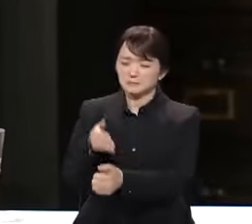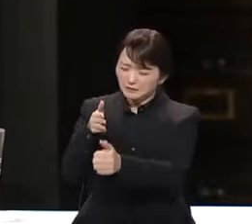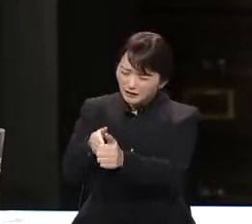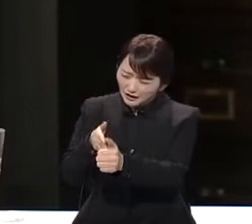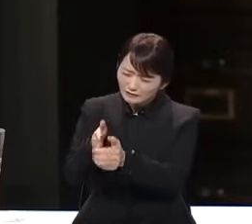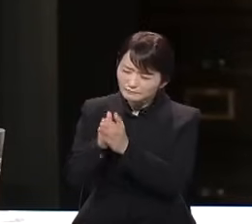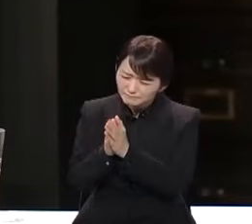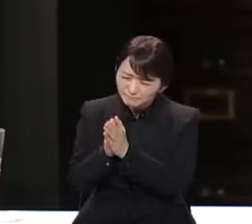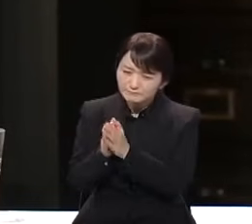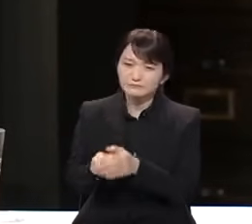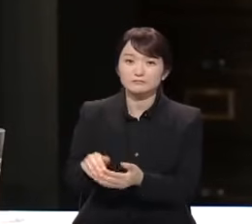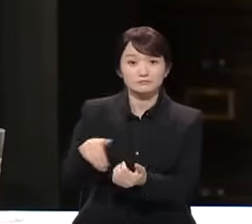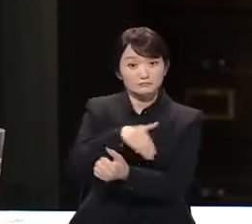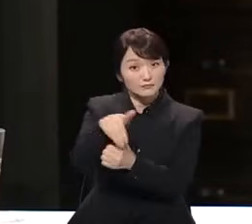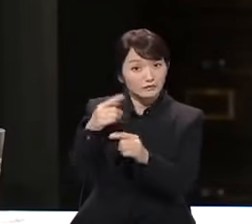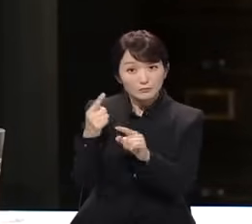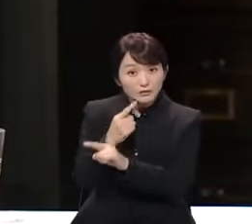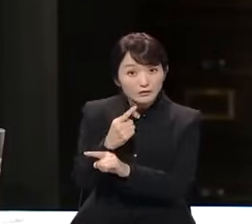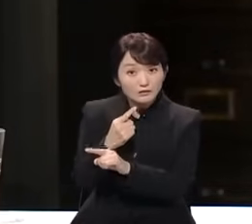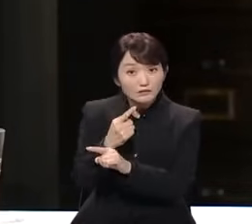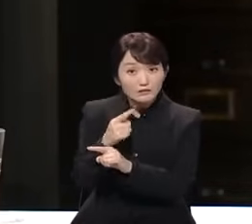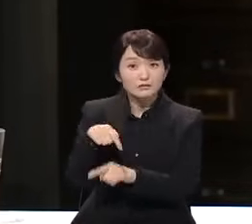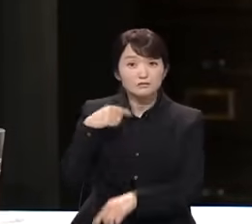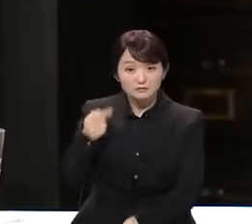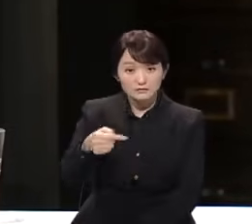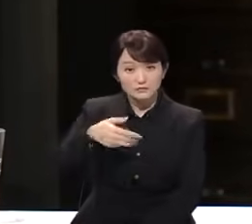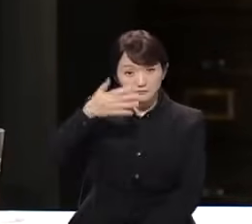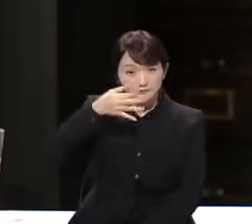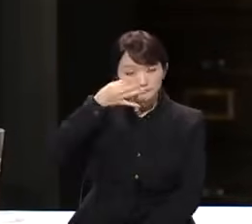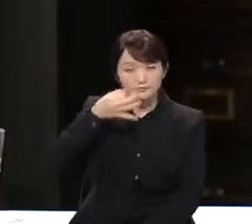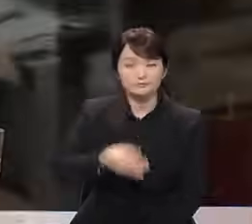하잖아요. 상황이 달라졌을까요? 계속 이어서 보시죠.